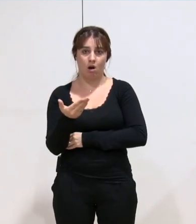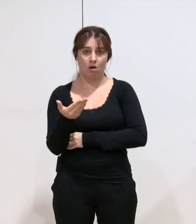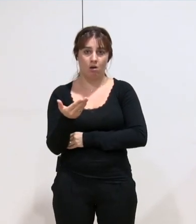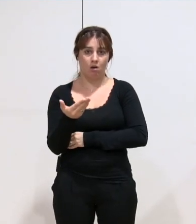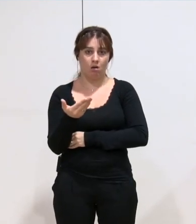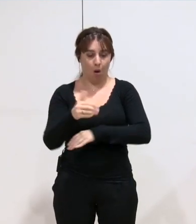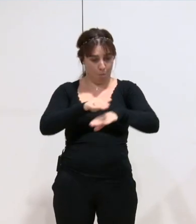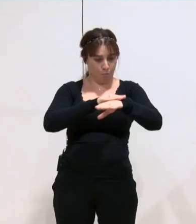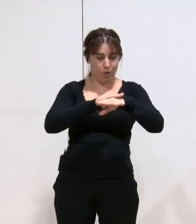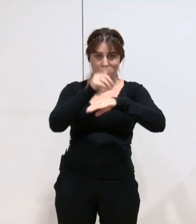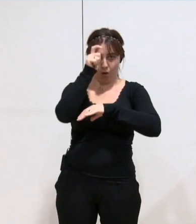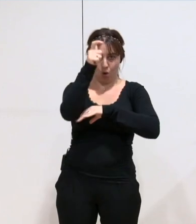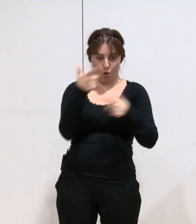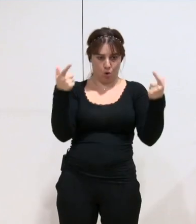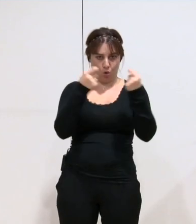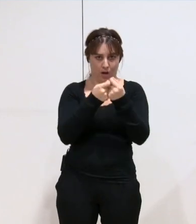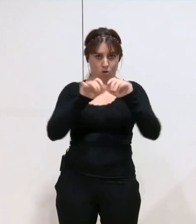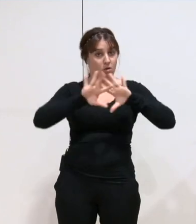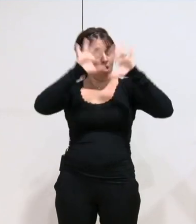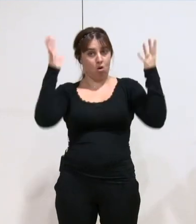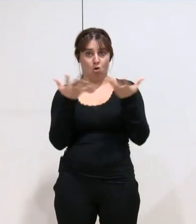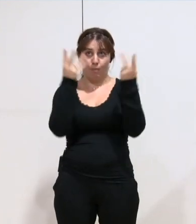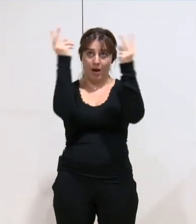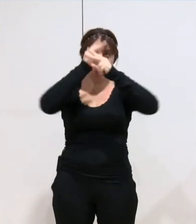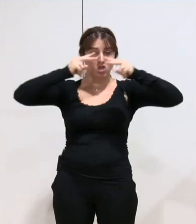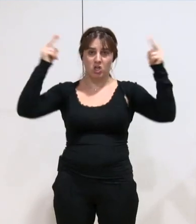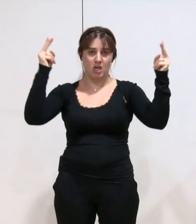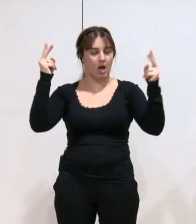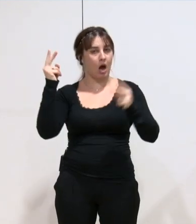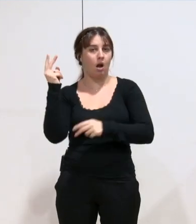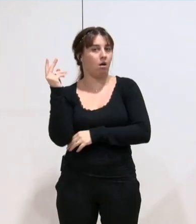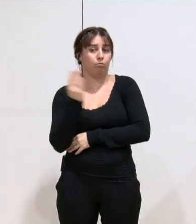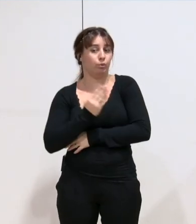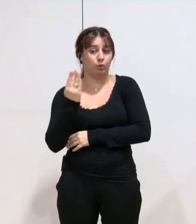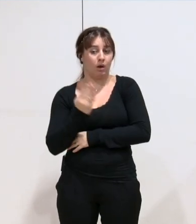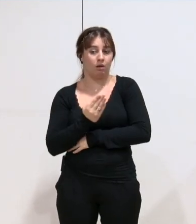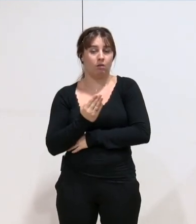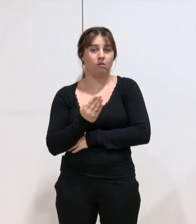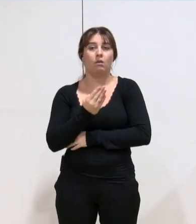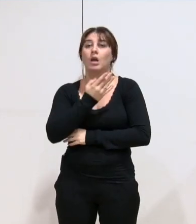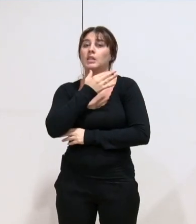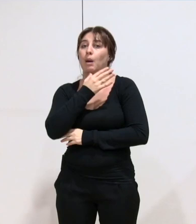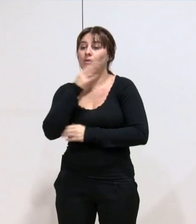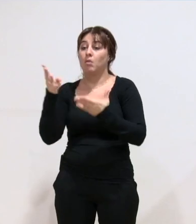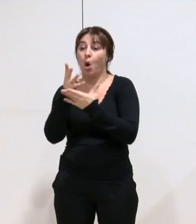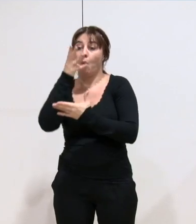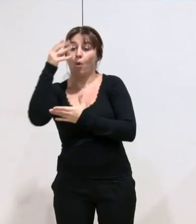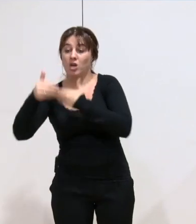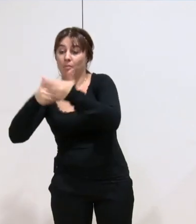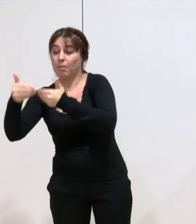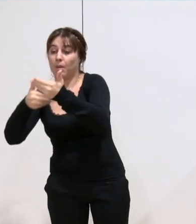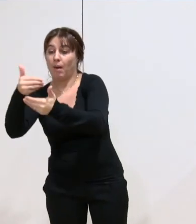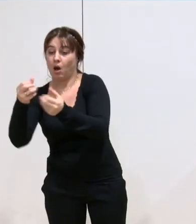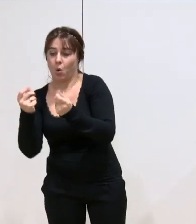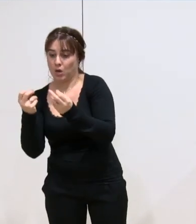avoir une politique cohérente, englobante, où il n'y a pas, on va prendre, demander et faire un projet d'un côté, et puis demander en